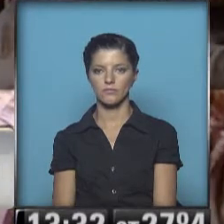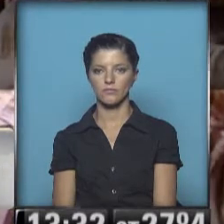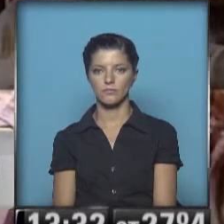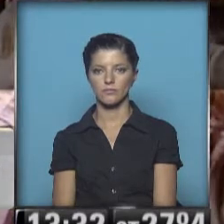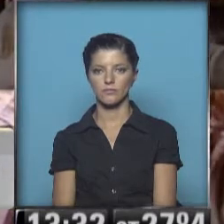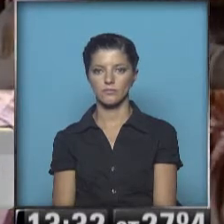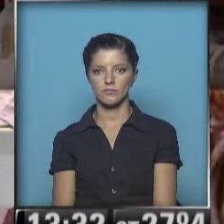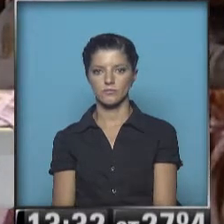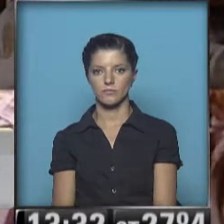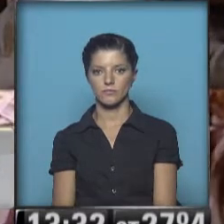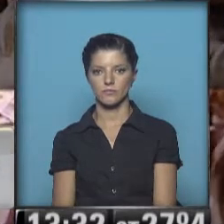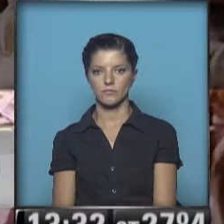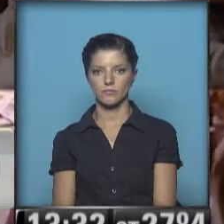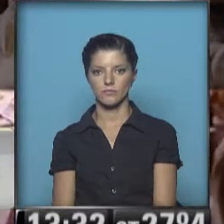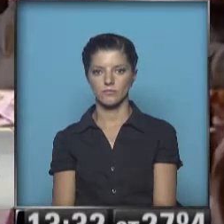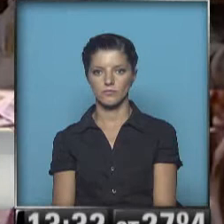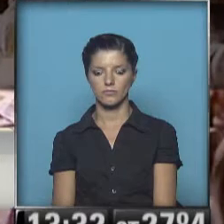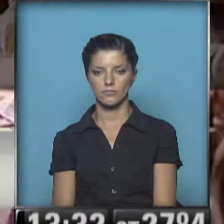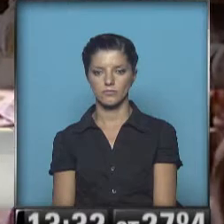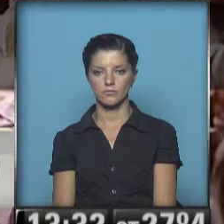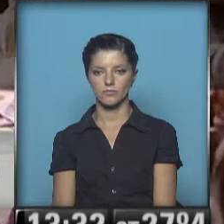grandi tragedie inaudite.